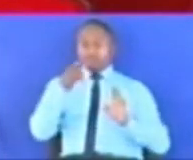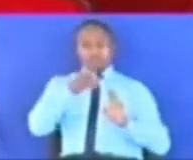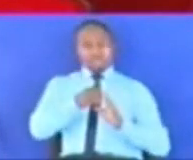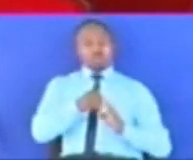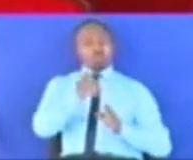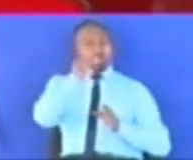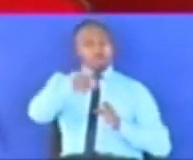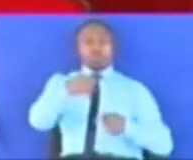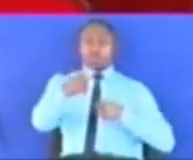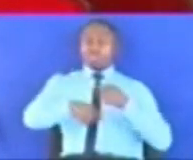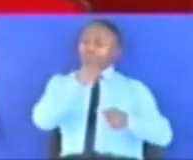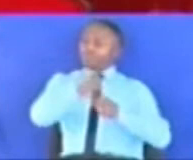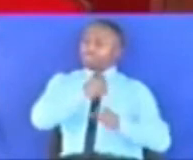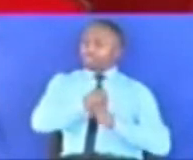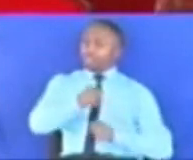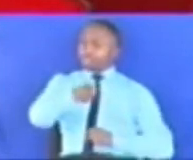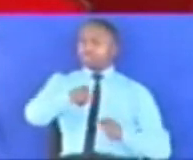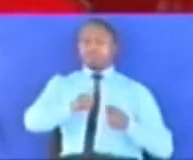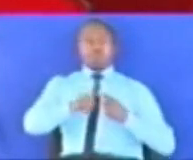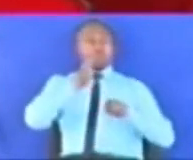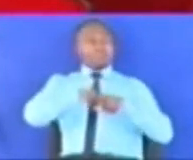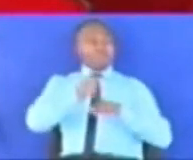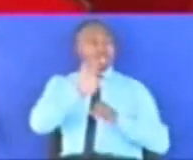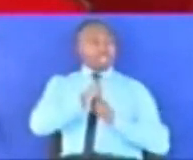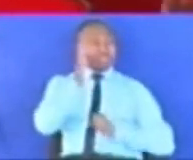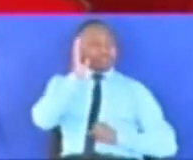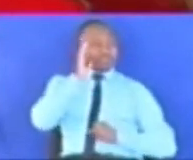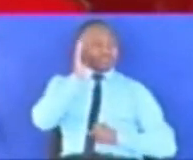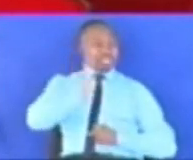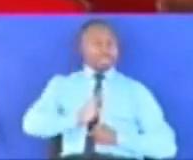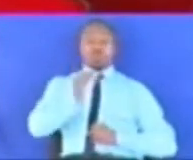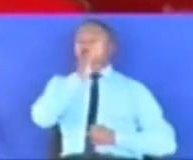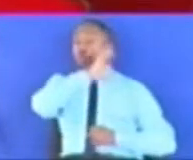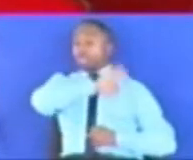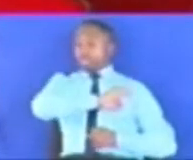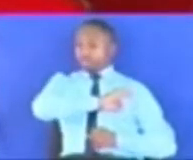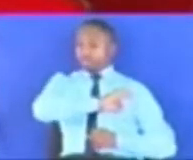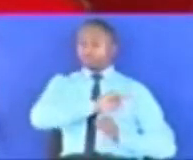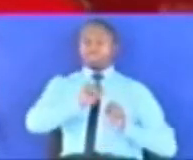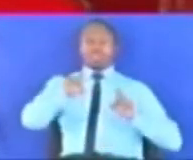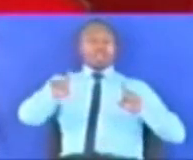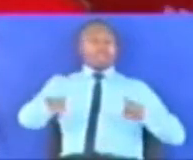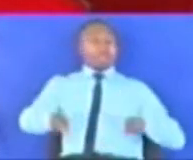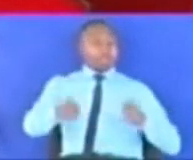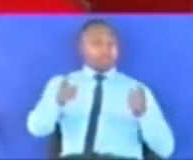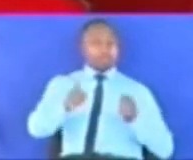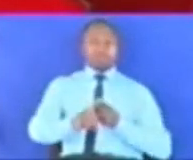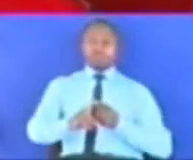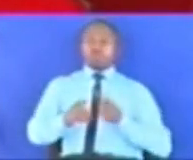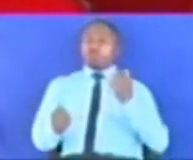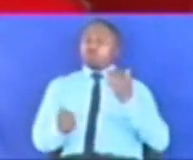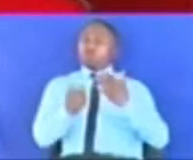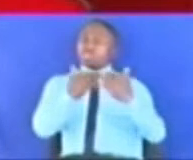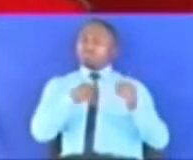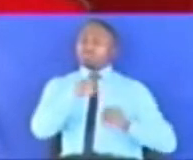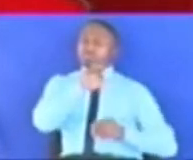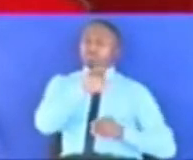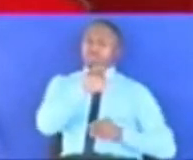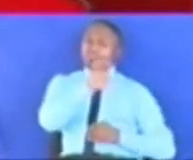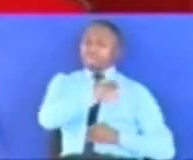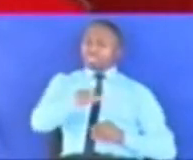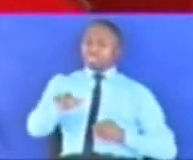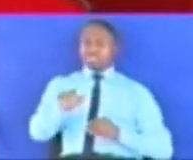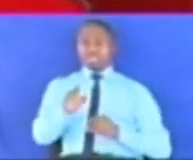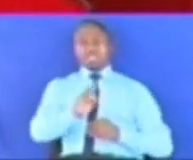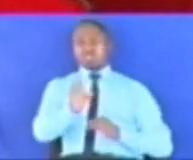Mara nyingi vijana wanaajiriwa kule maeneo yetu, lakini kutokana na mazingira fulani,